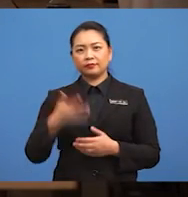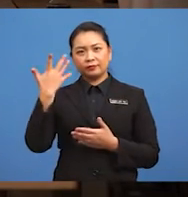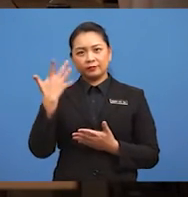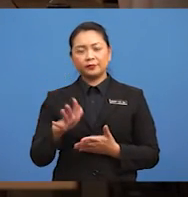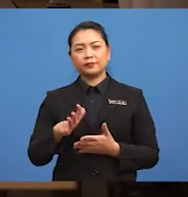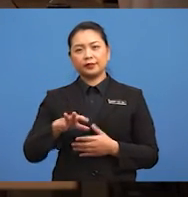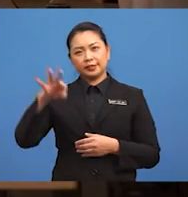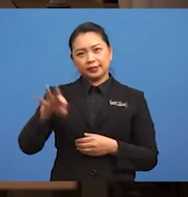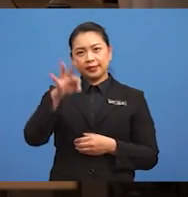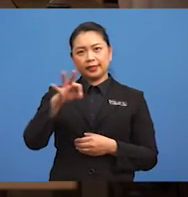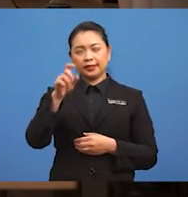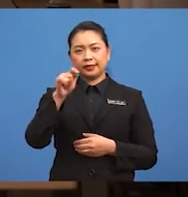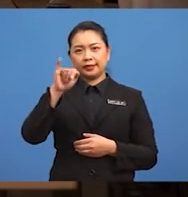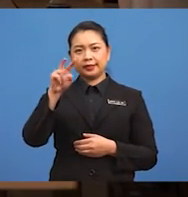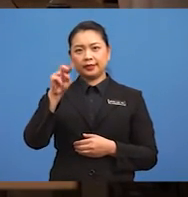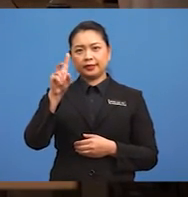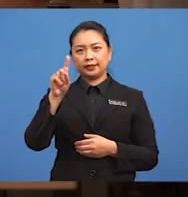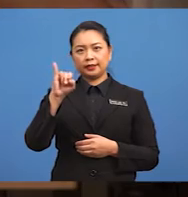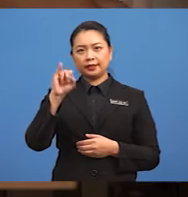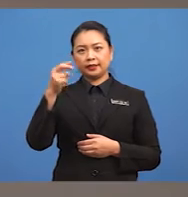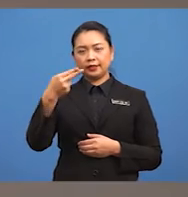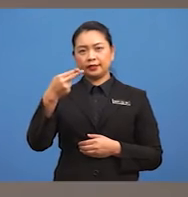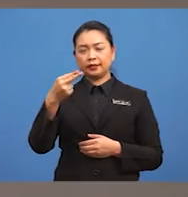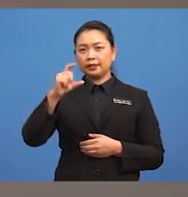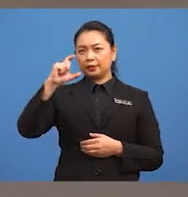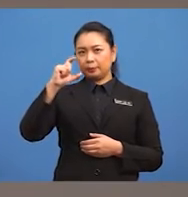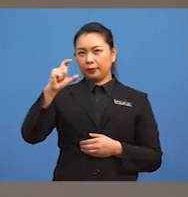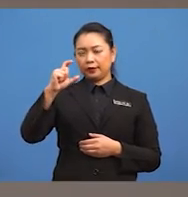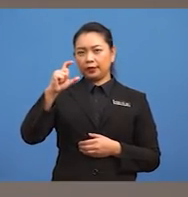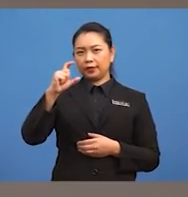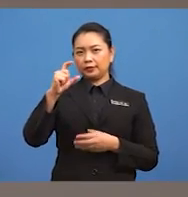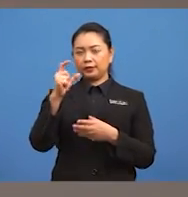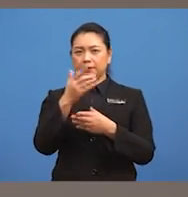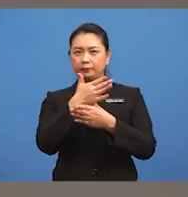Setelah jahit tindih, terbalikkan lapik ke sebelah dalam